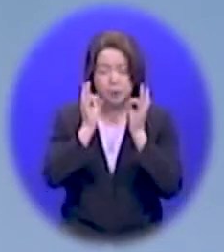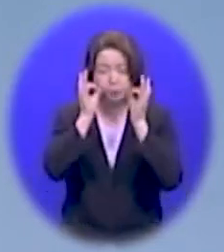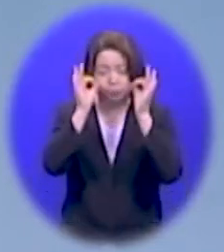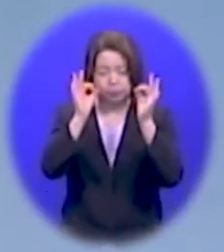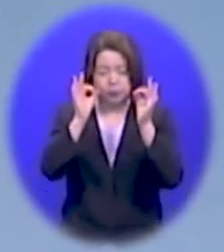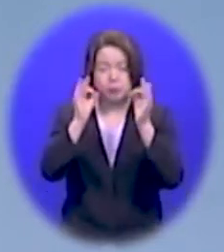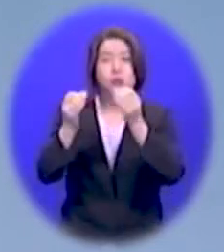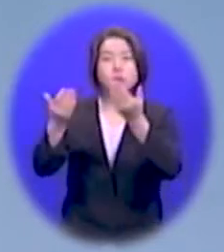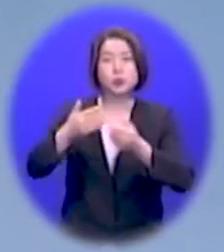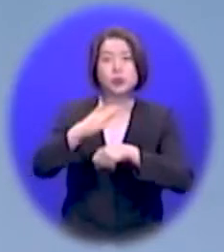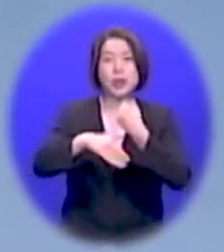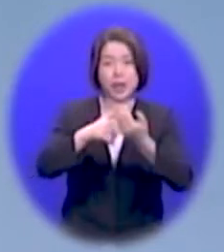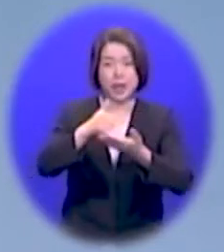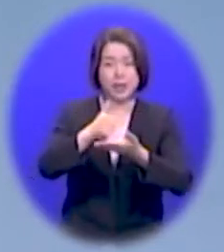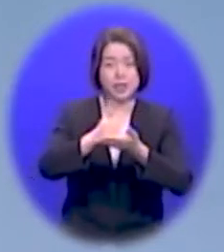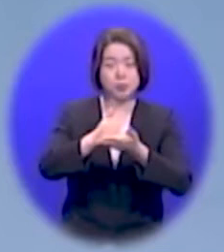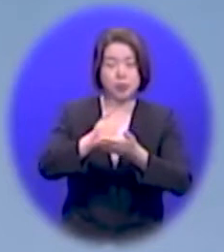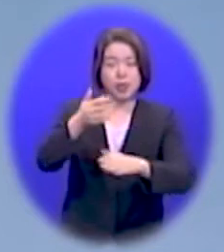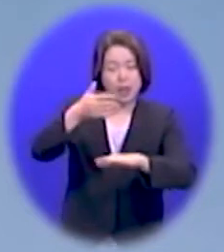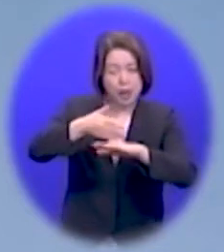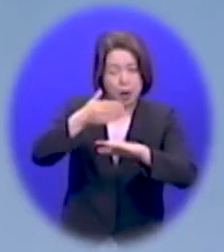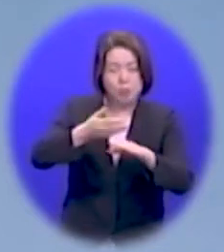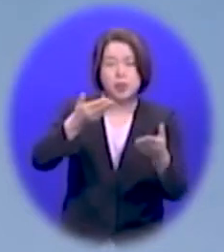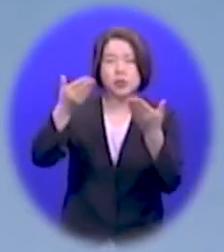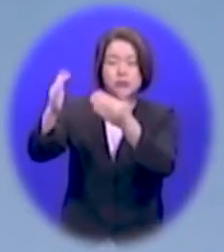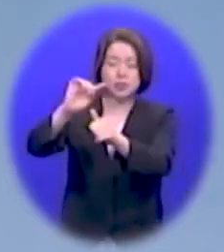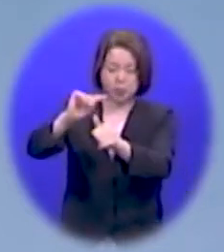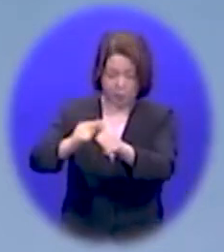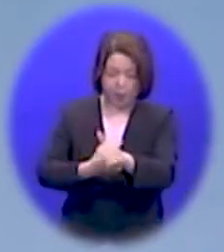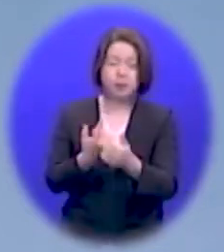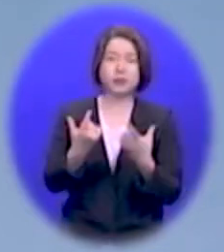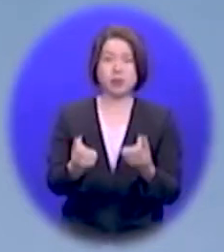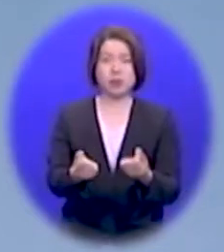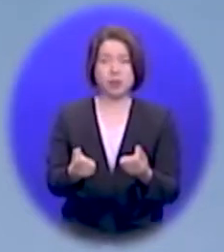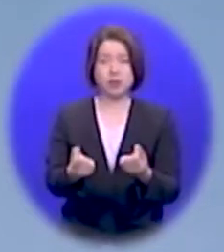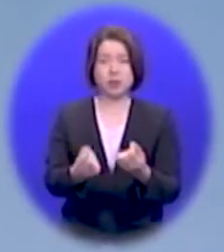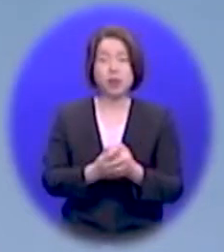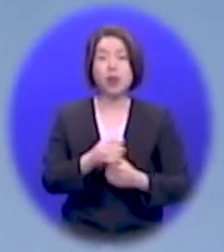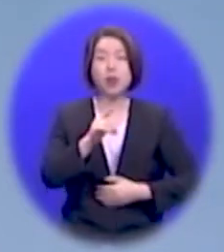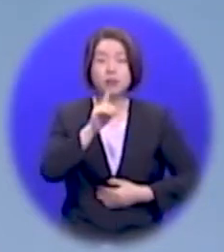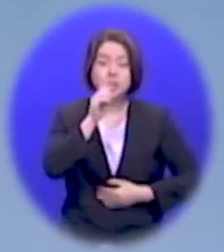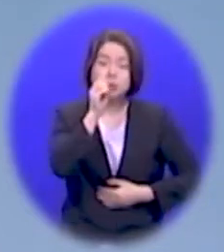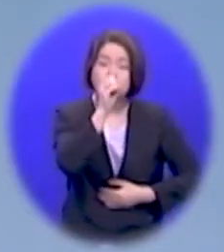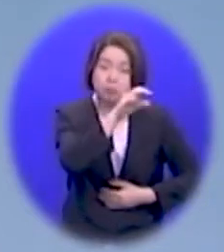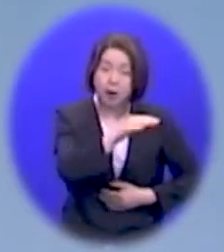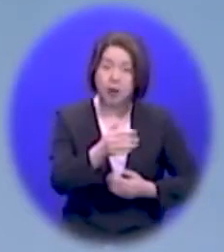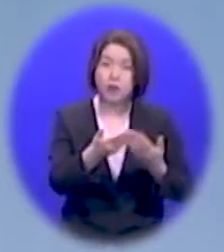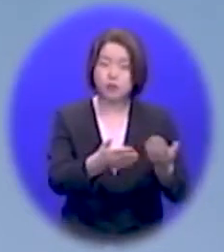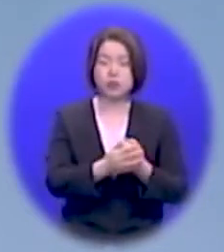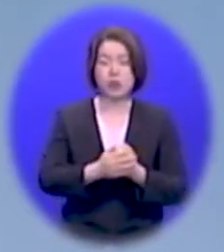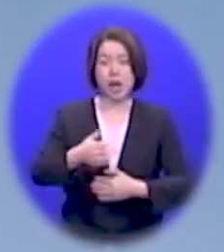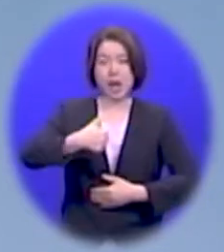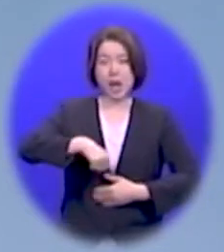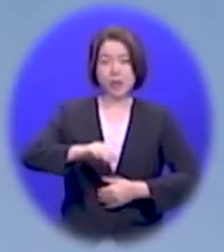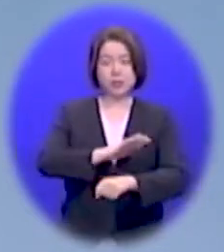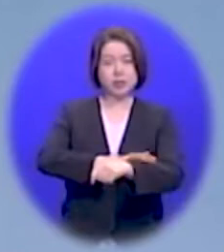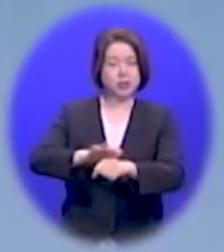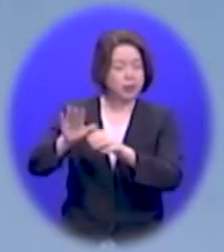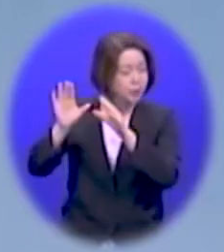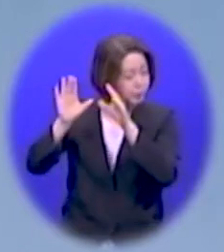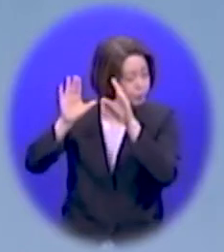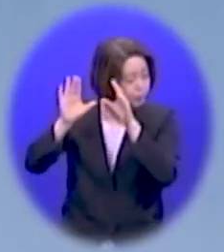하나님께 감사하는 게 마땅하지 않겠느냐 그말을 그 아들이 잘 새겨 들어주